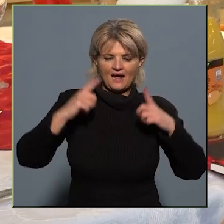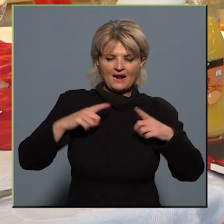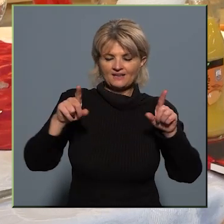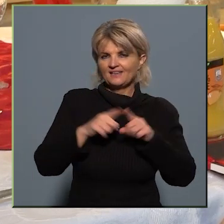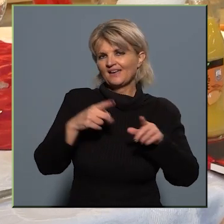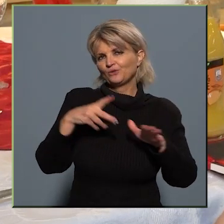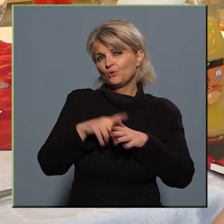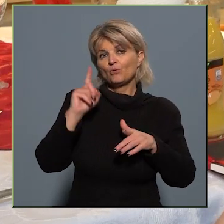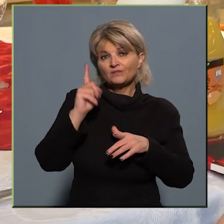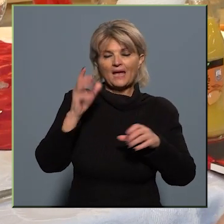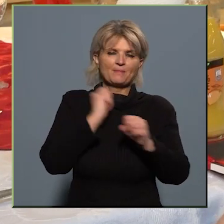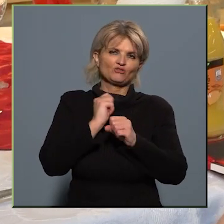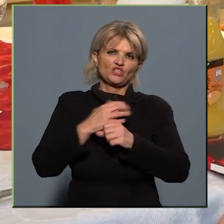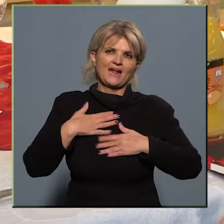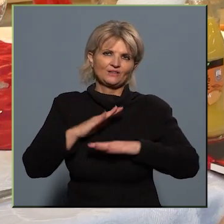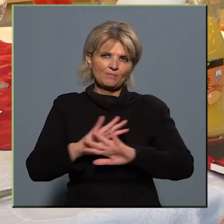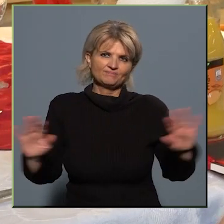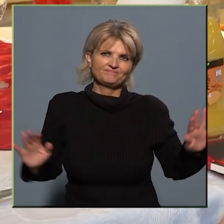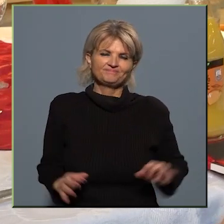de megtettem.